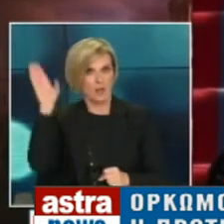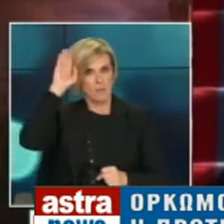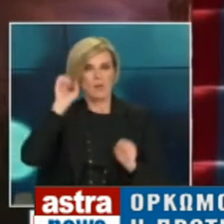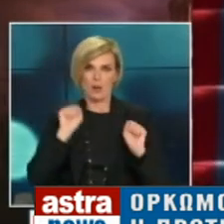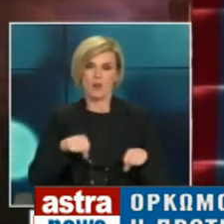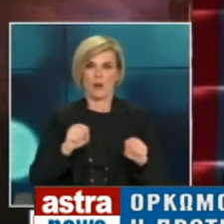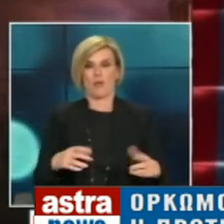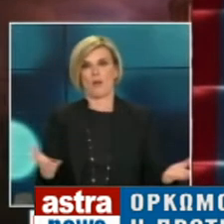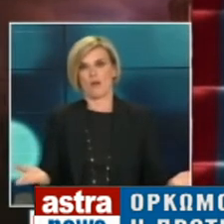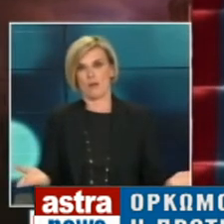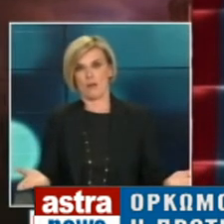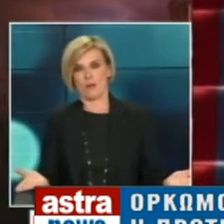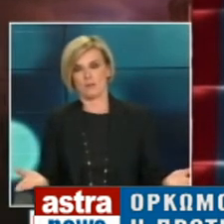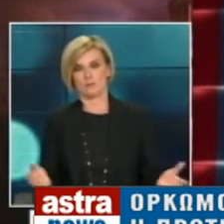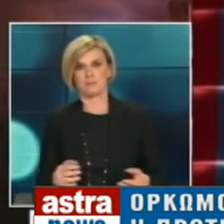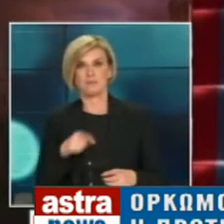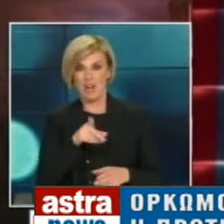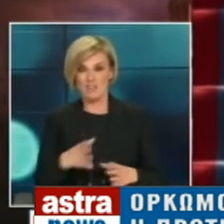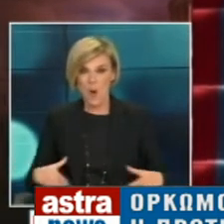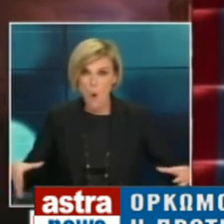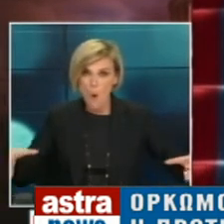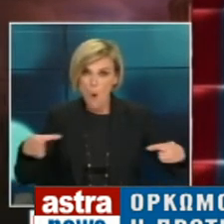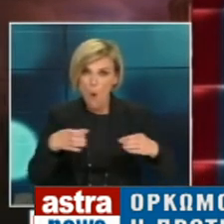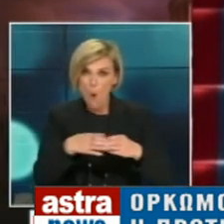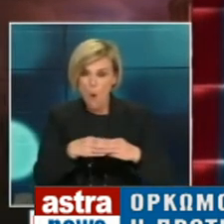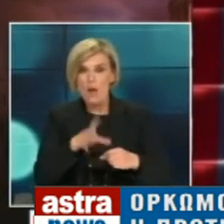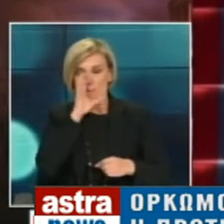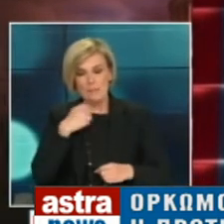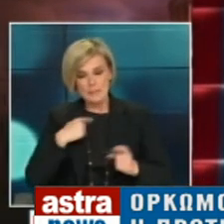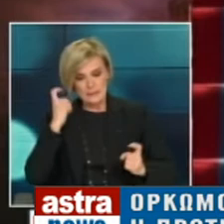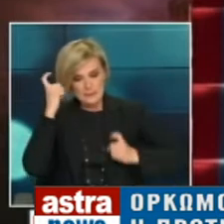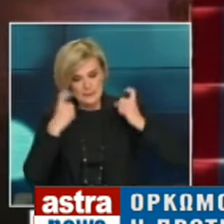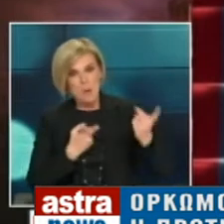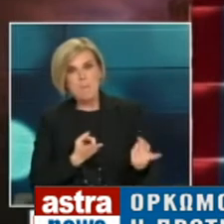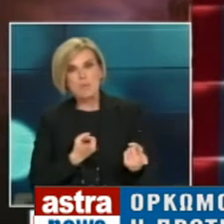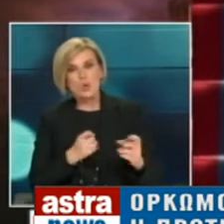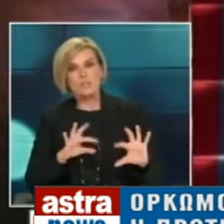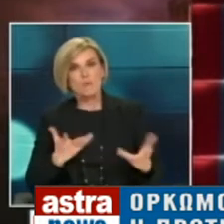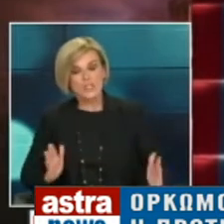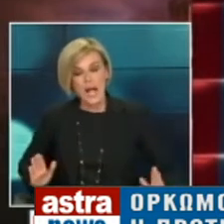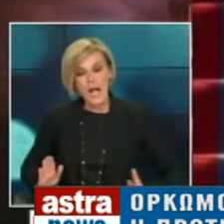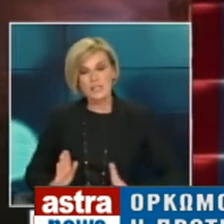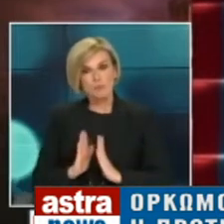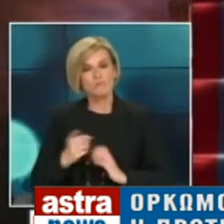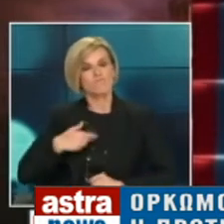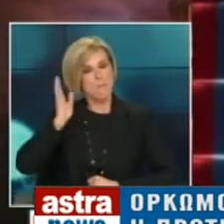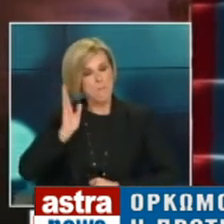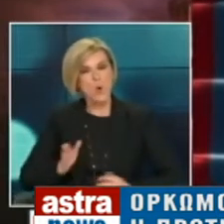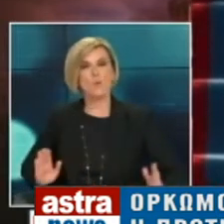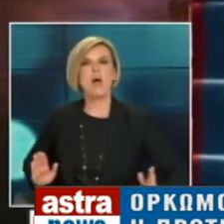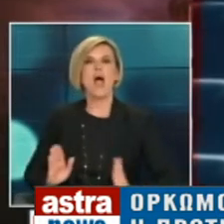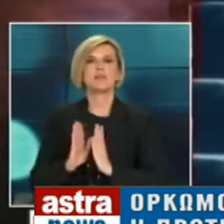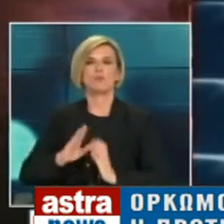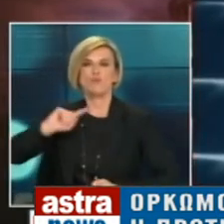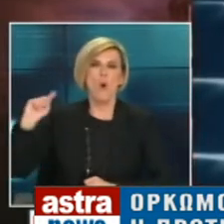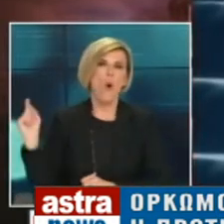κόσμο. Και φυσικά όλα αυτά ήταν μια μεγάλη πρόκληση για εμάς. Αλλά το γεγονός είναι ότι θα τα αντιμετωπίσουμε